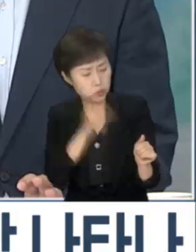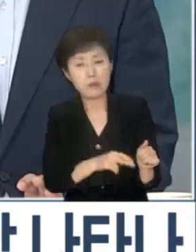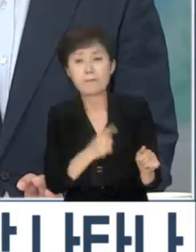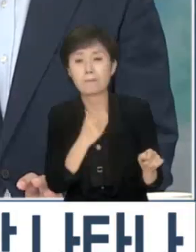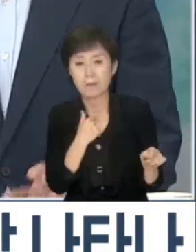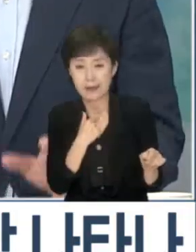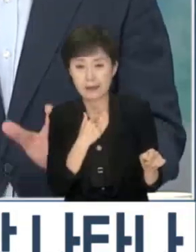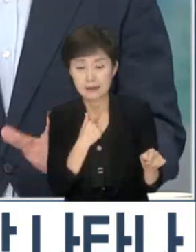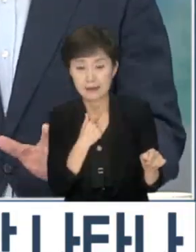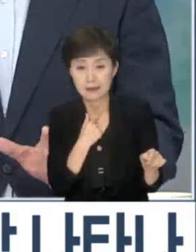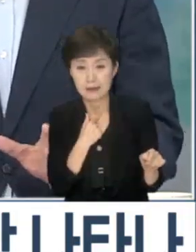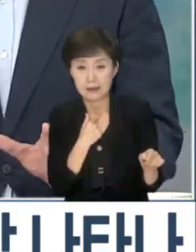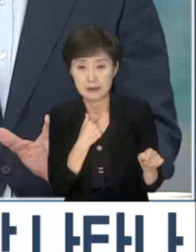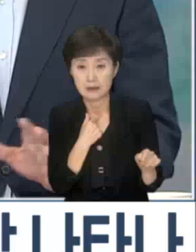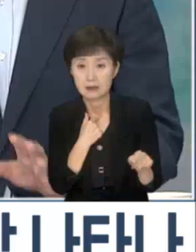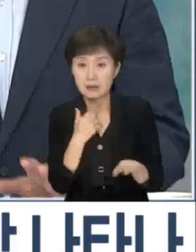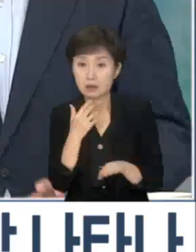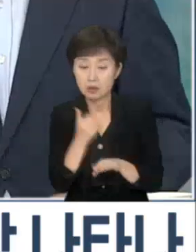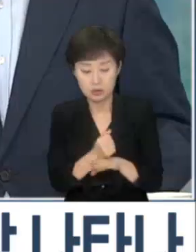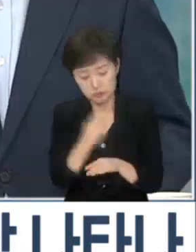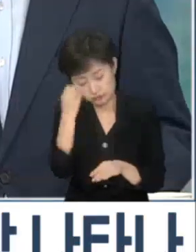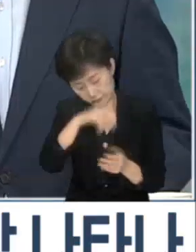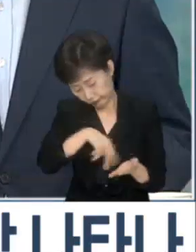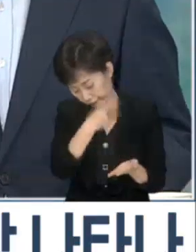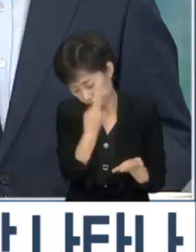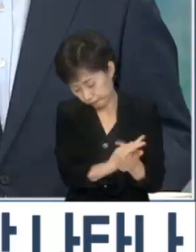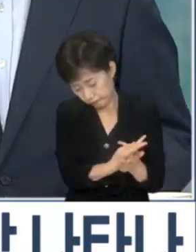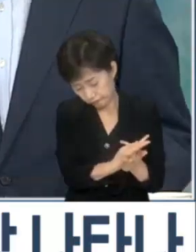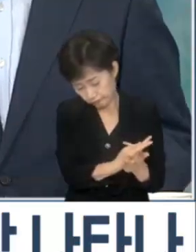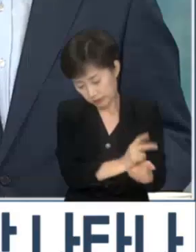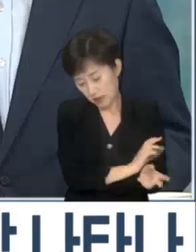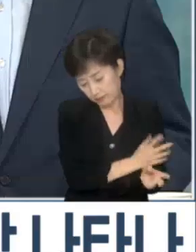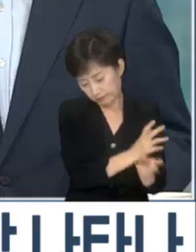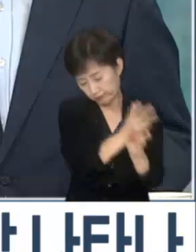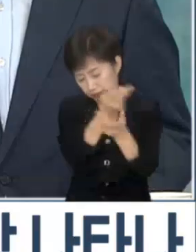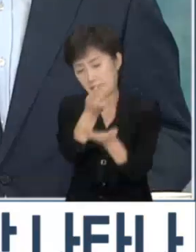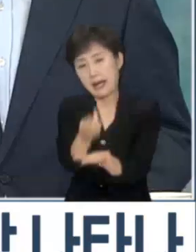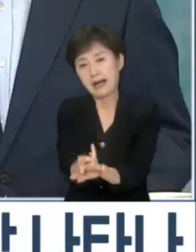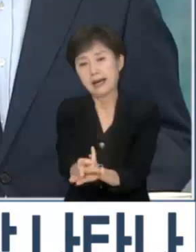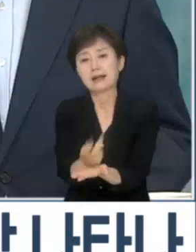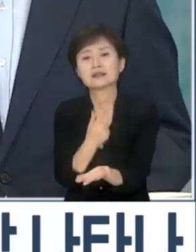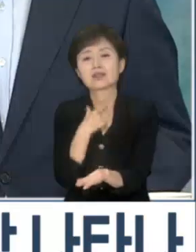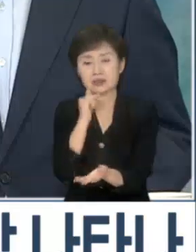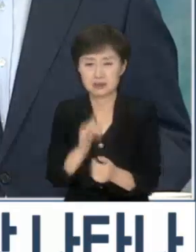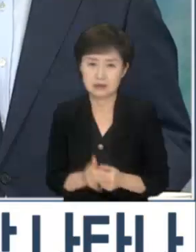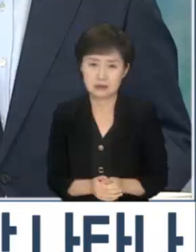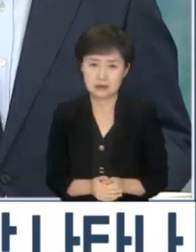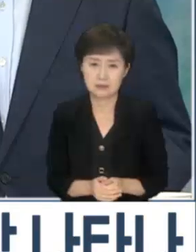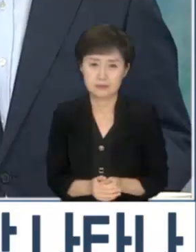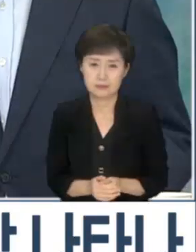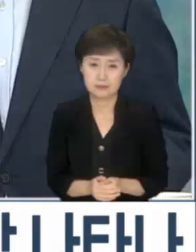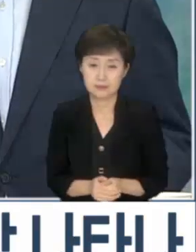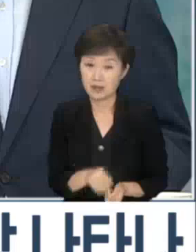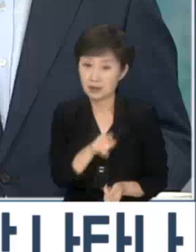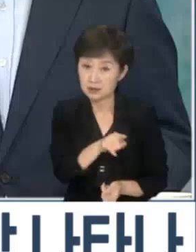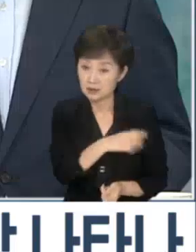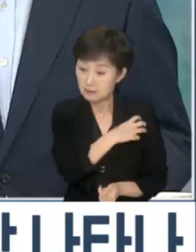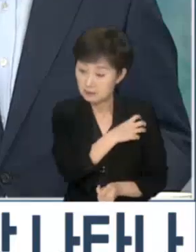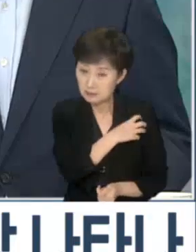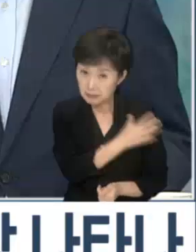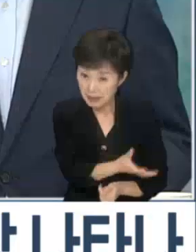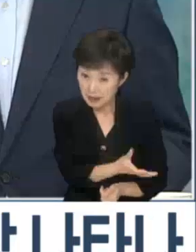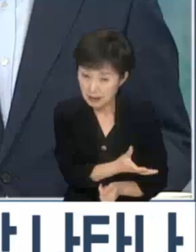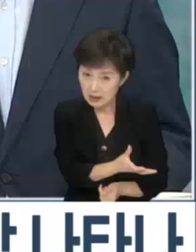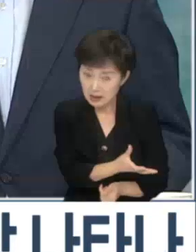되고 결국은 실신에서 병원에 실려갔어요 그러니까 그런 상황까지 가지 않는